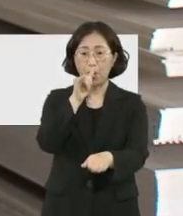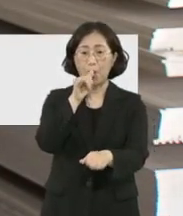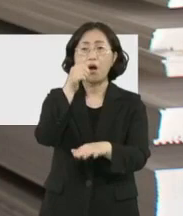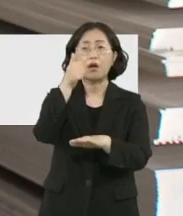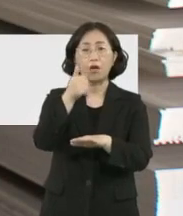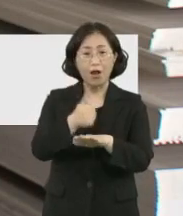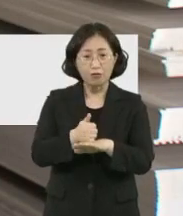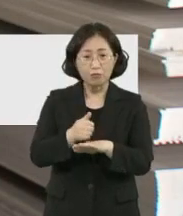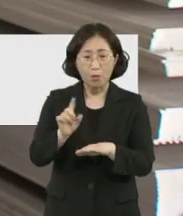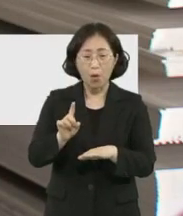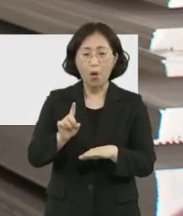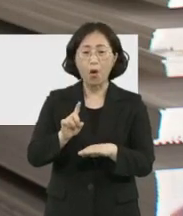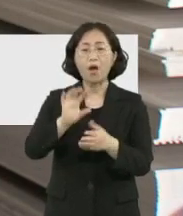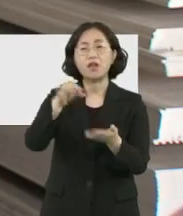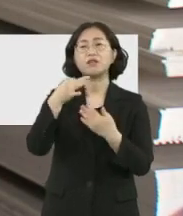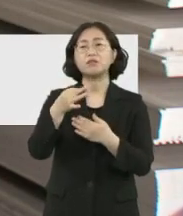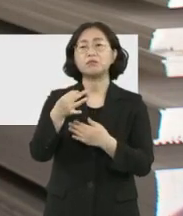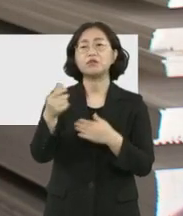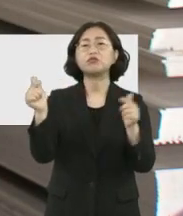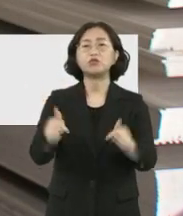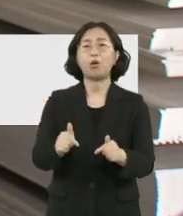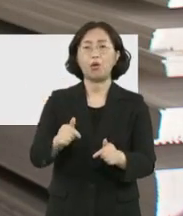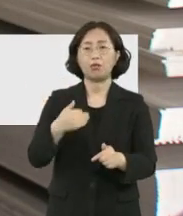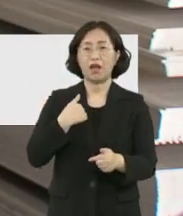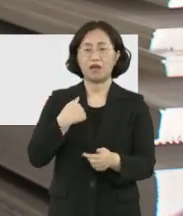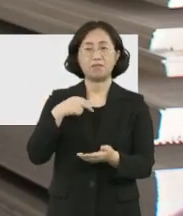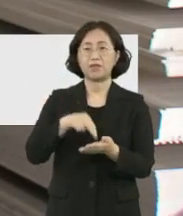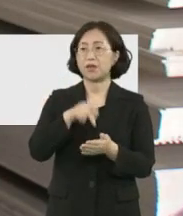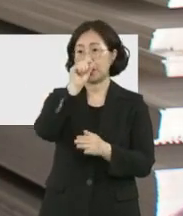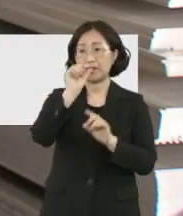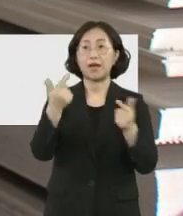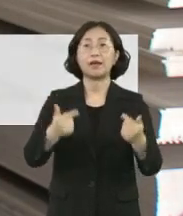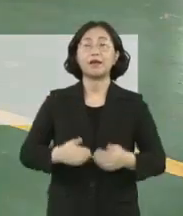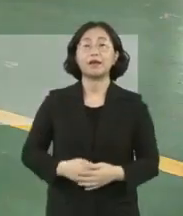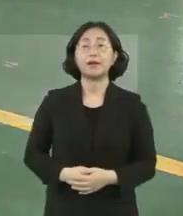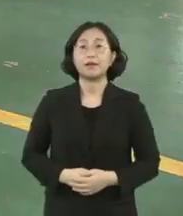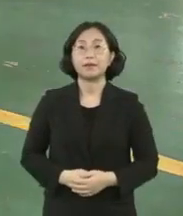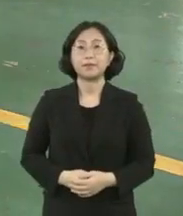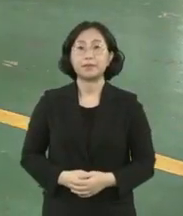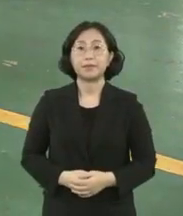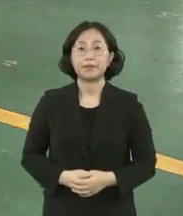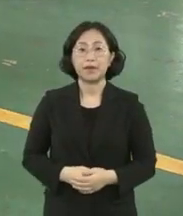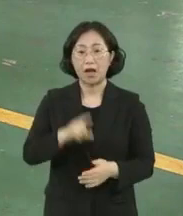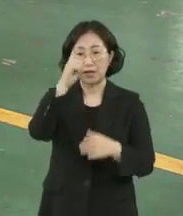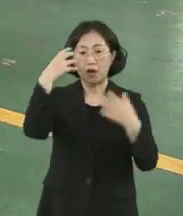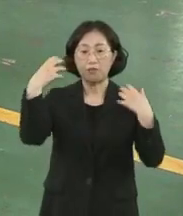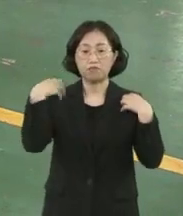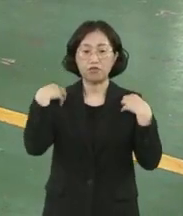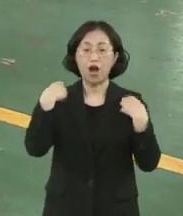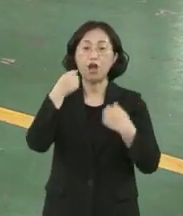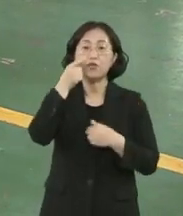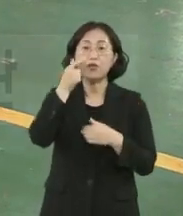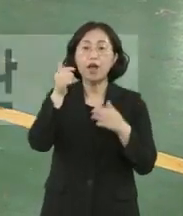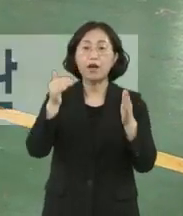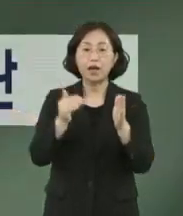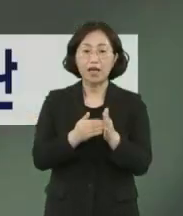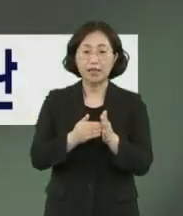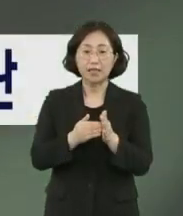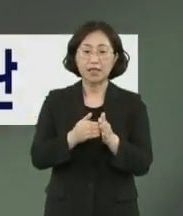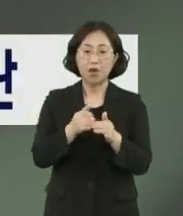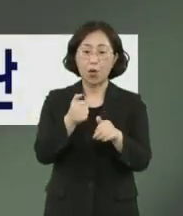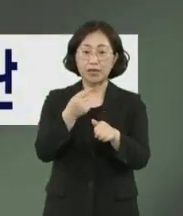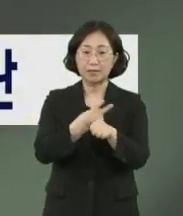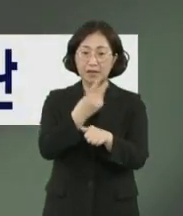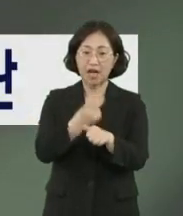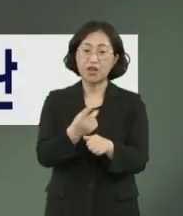최종적으로 임금이 좀 줄어든다는 게 저희 입장에서는 좀 단점인 것 같습니다. 특히 정부가 6개월까지 주